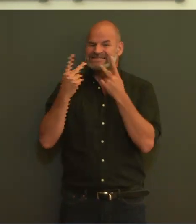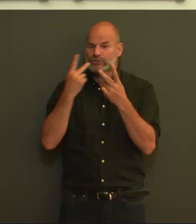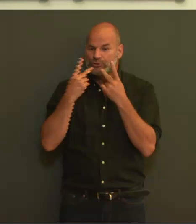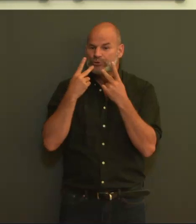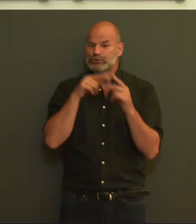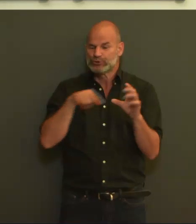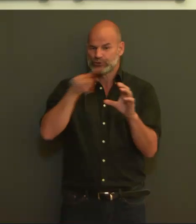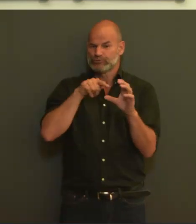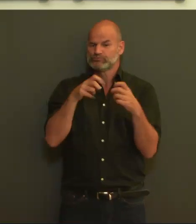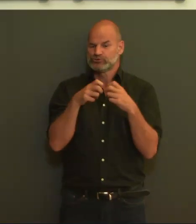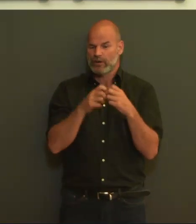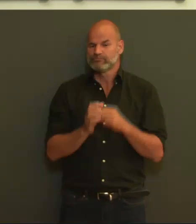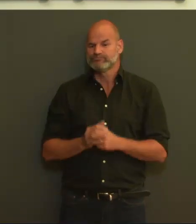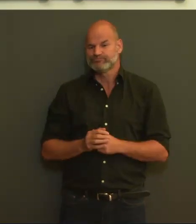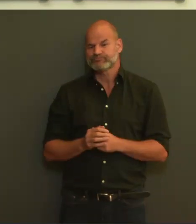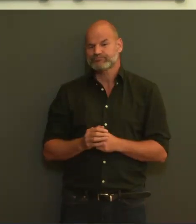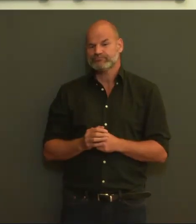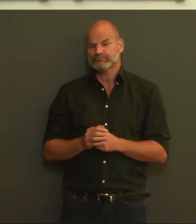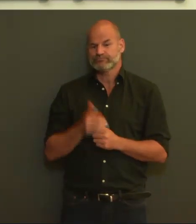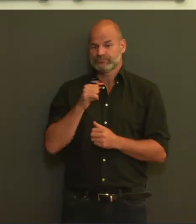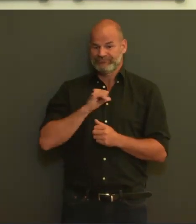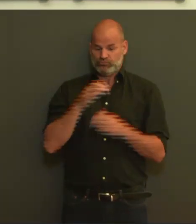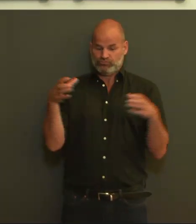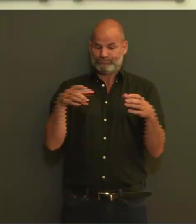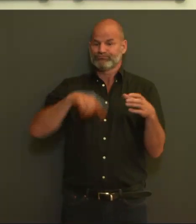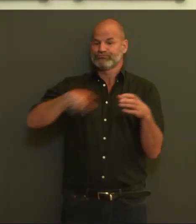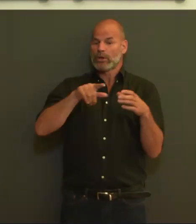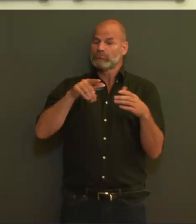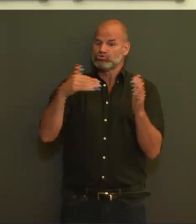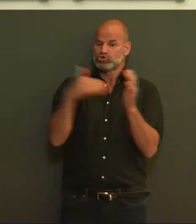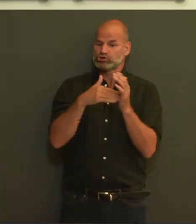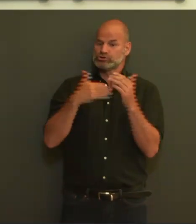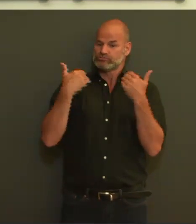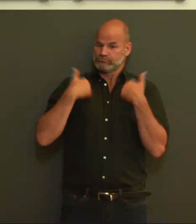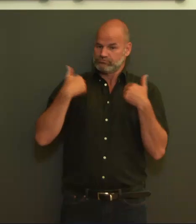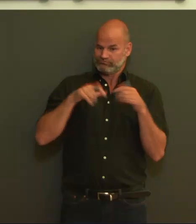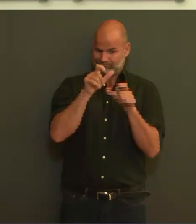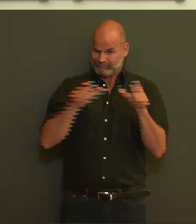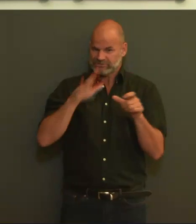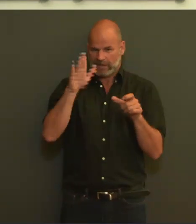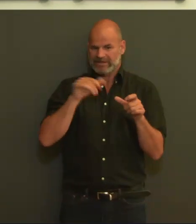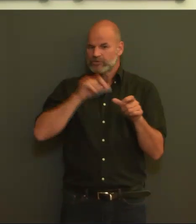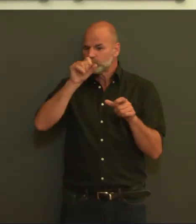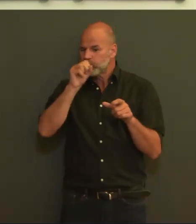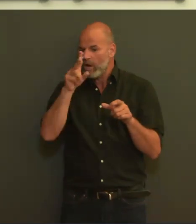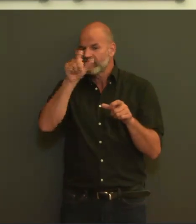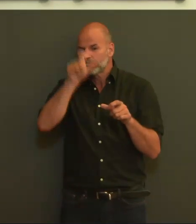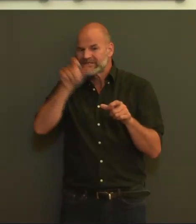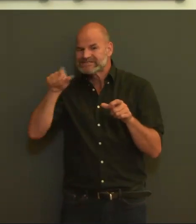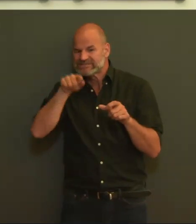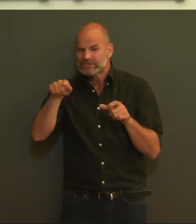testen per 1000 inwoners op weekbasis. En dit komt overeen met het Belgische gemiddelde.